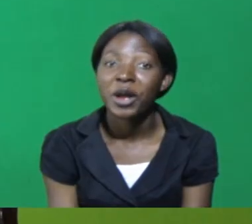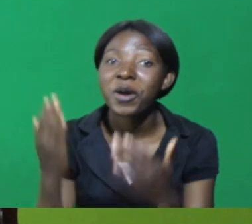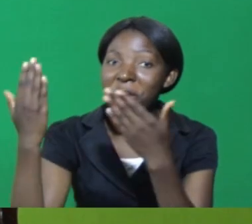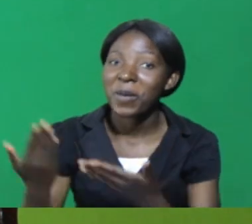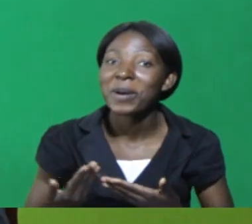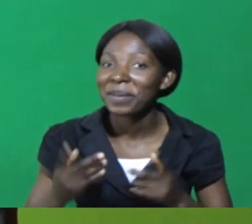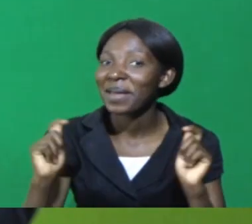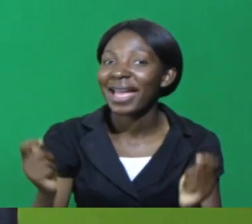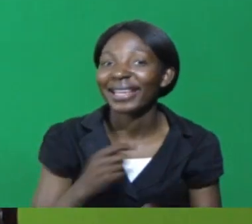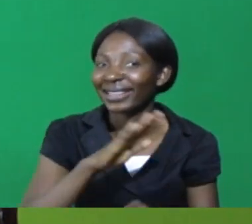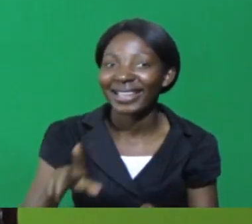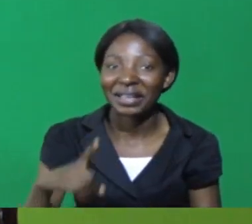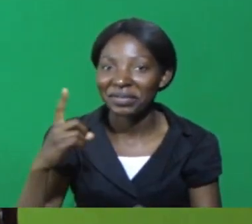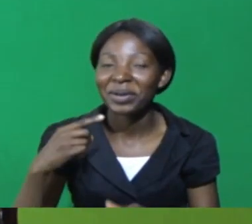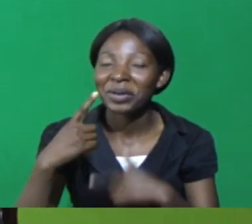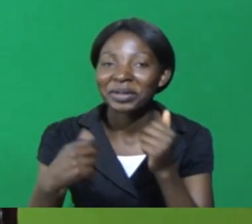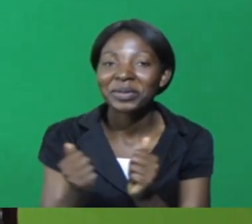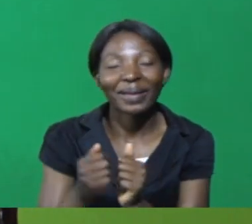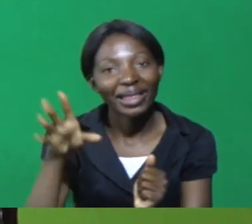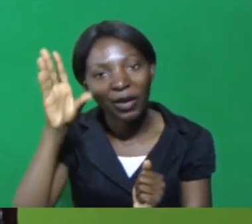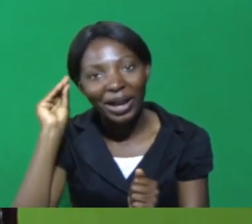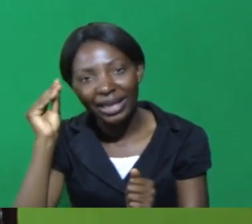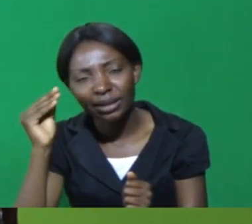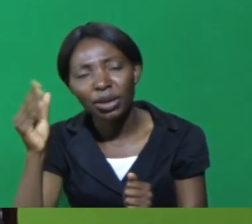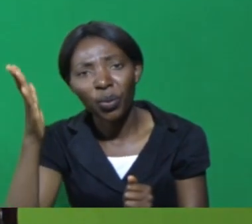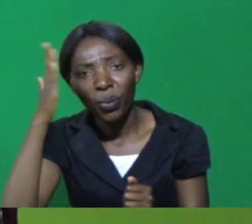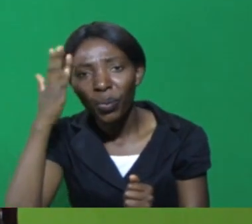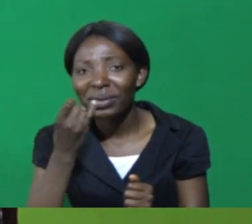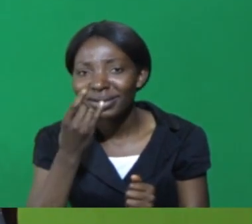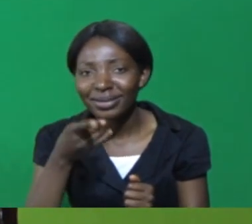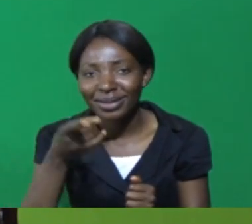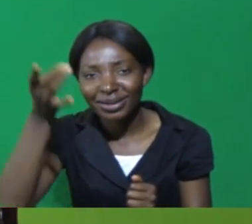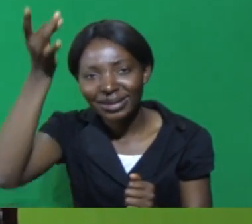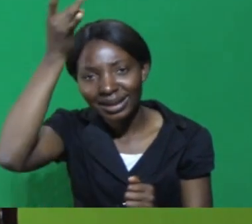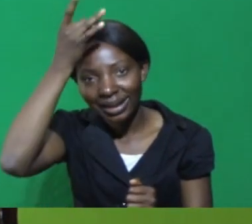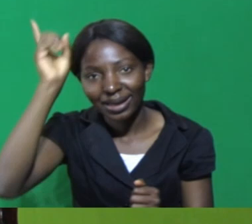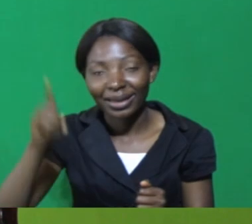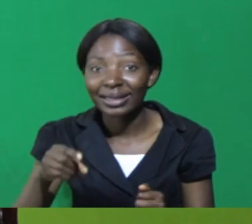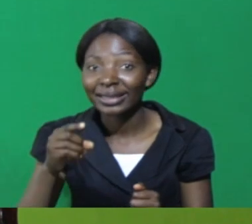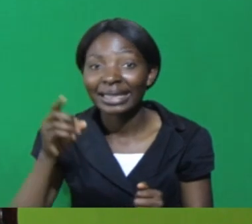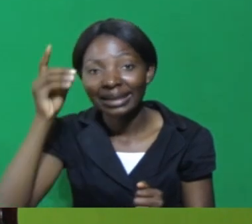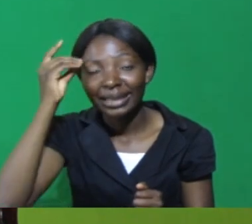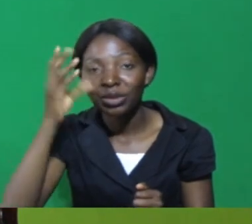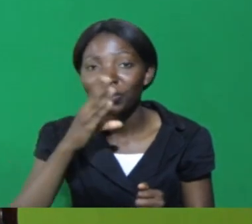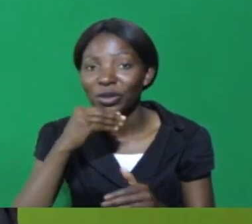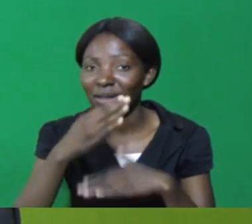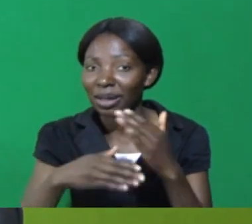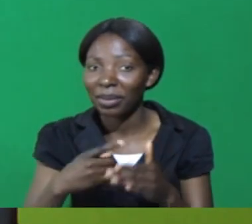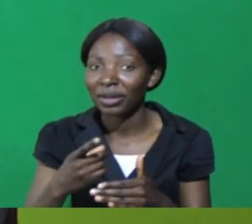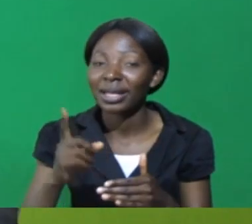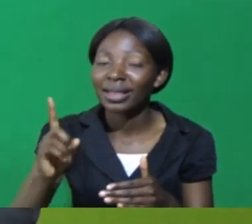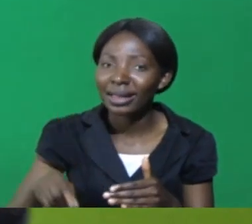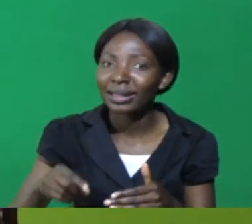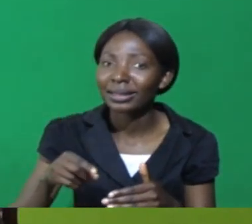Tinomuchingamidzai vateereri tichienderera mberi nehurukuro yedu. Ndiani mambo uyu akaprofitwa naDhaniel anomhura Mwari? Yes.